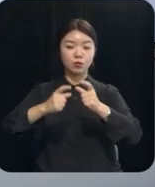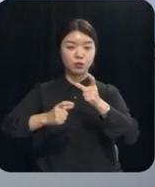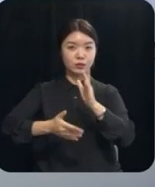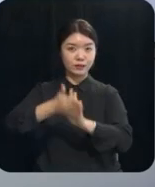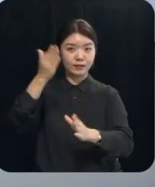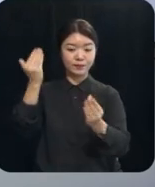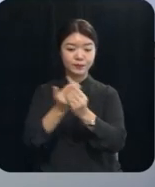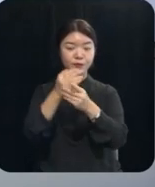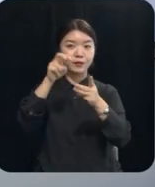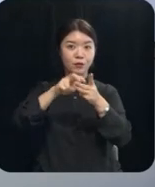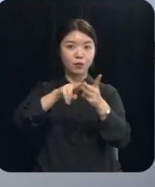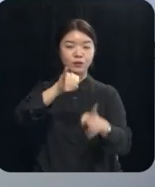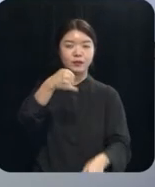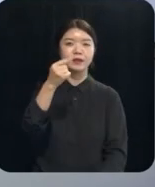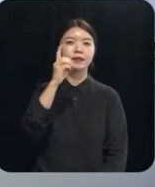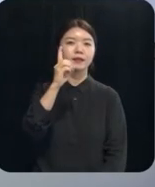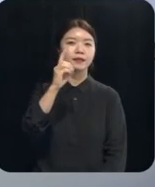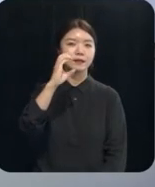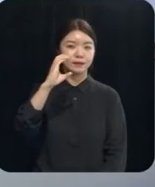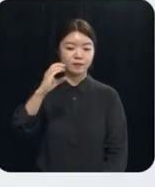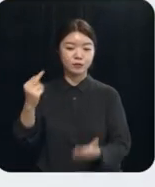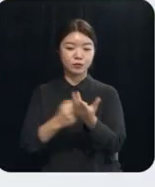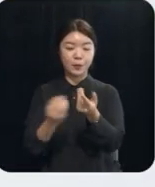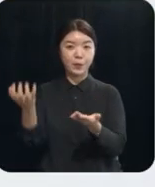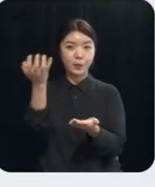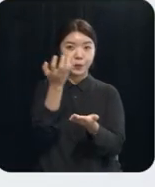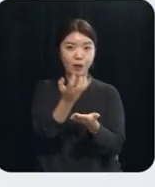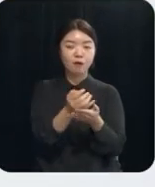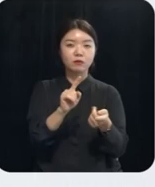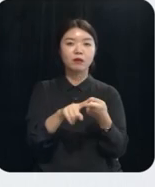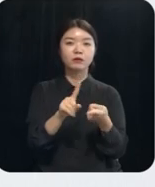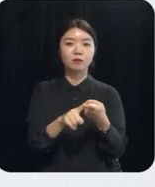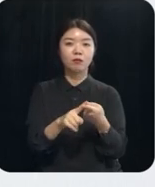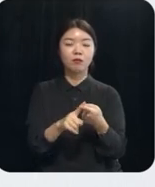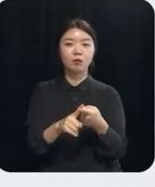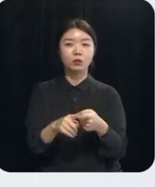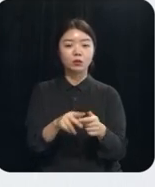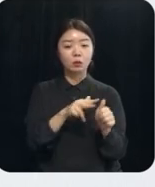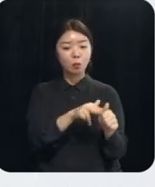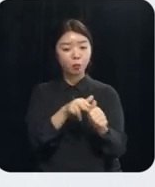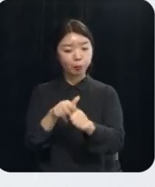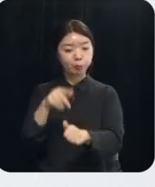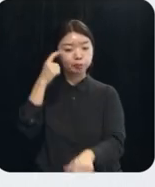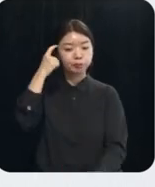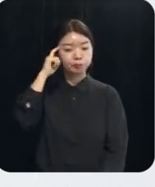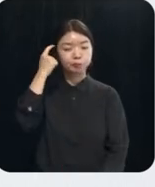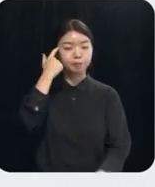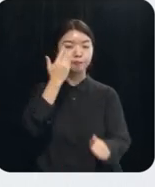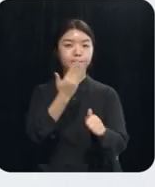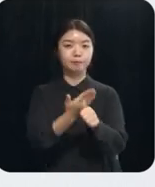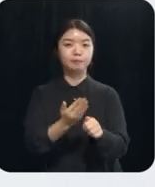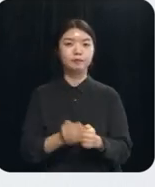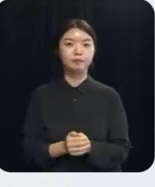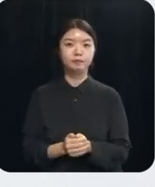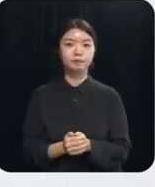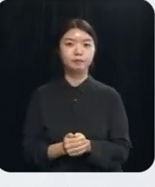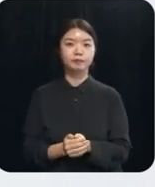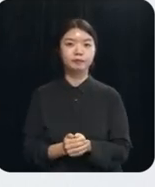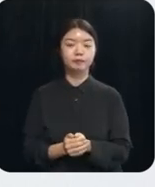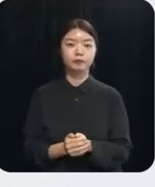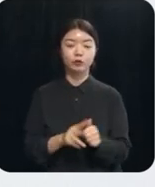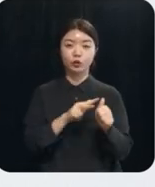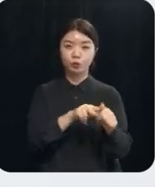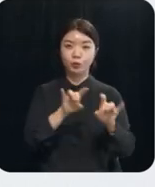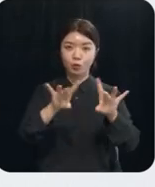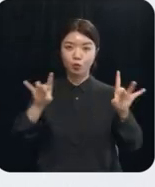제주국제사회도시개발센터, 그러니까 이제 JDC의 제주 이관 여부에 대해서 두 후보께서는 이제 어떤 의견인지도 좀 여쭤보도록 하겠습니다. 역시